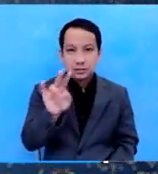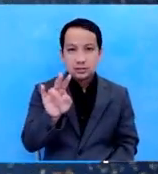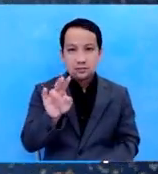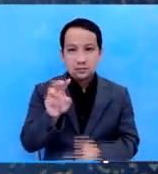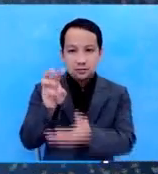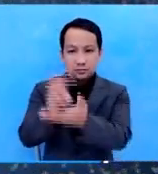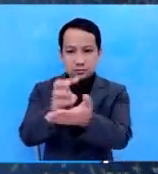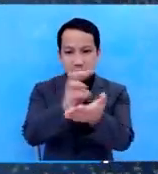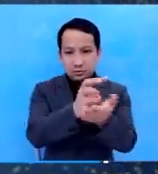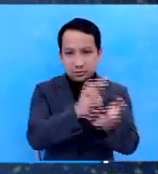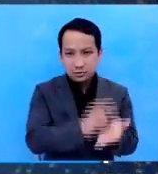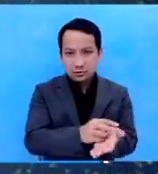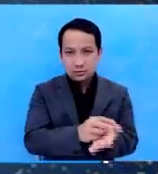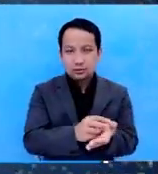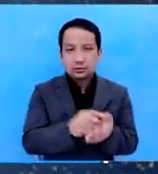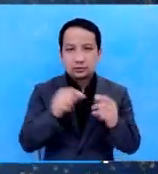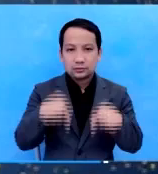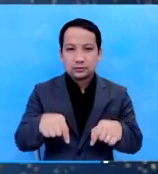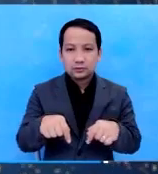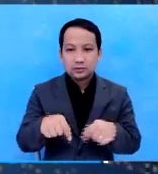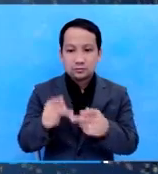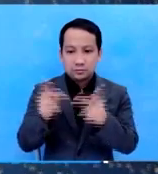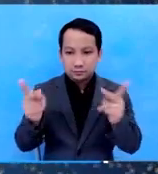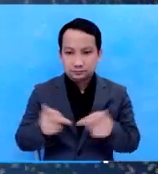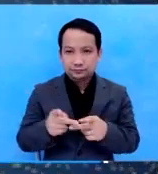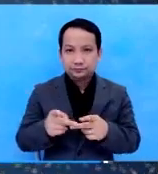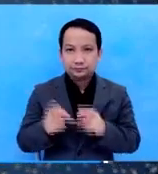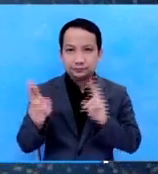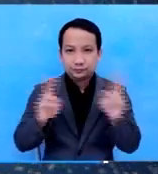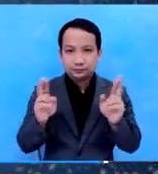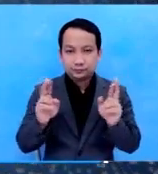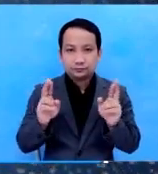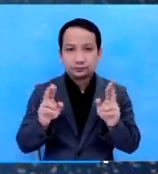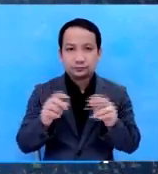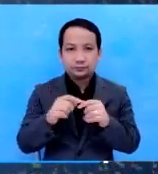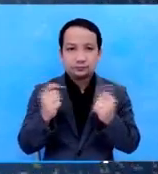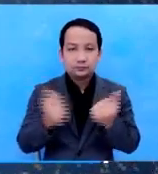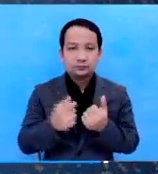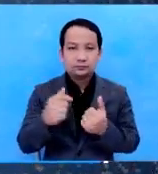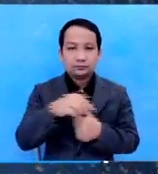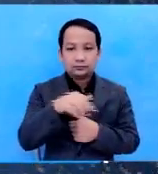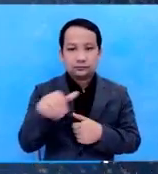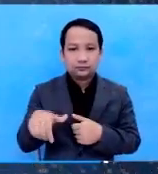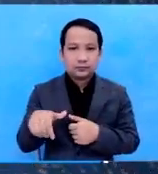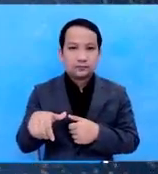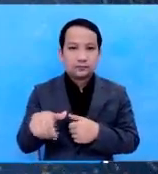ng Task Force Lingkod Cagayan, these stations are situated